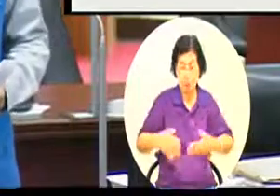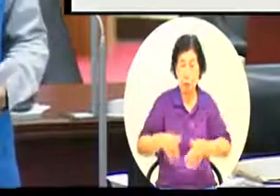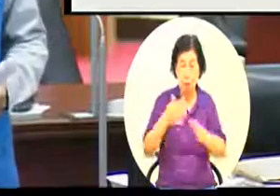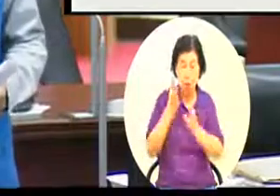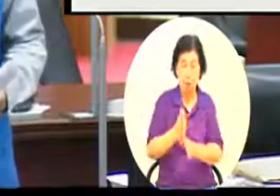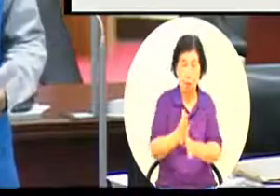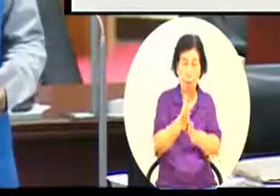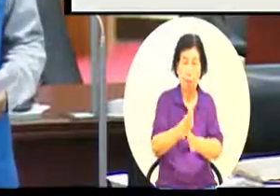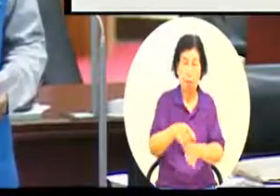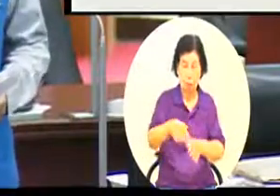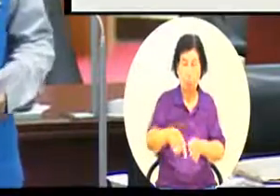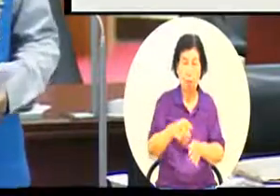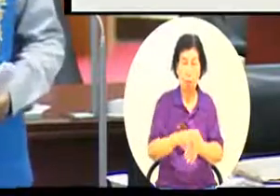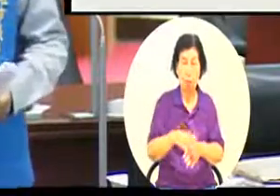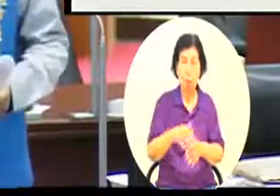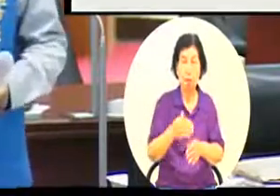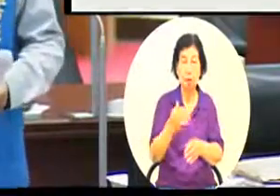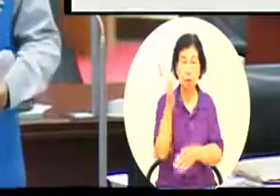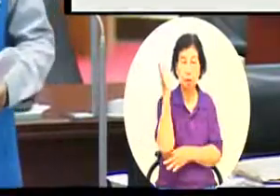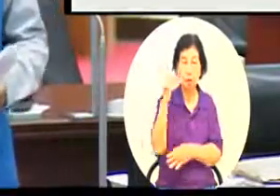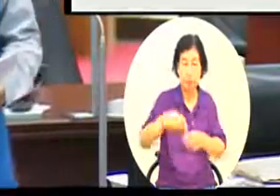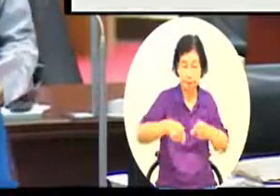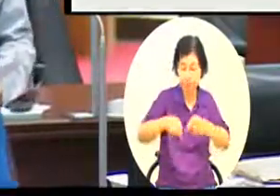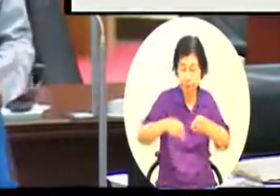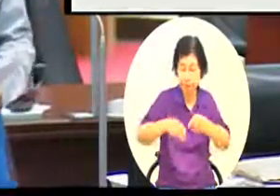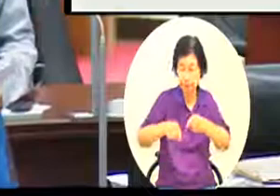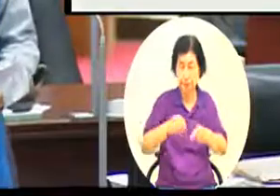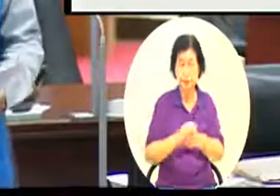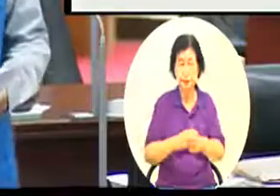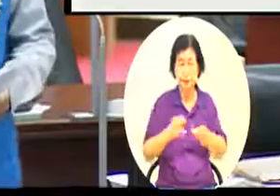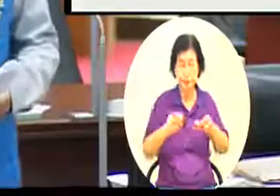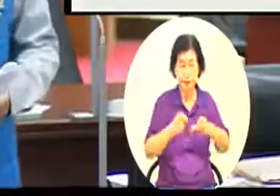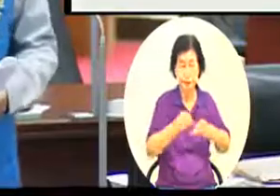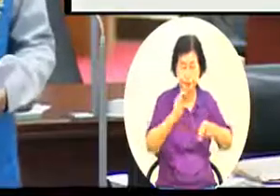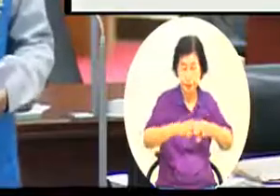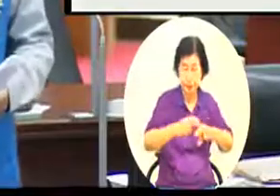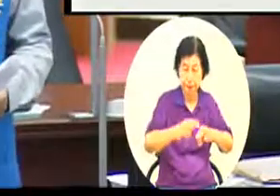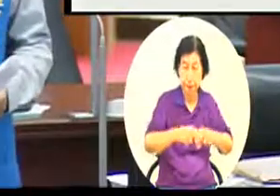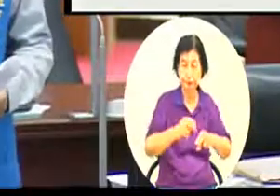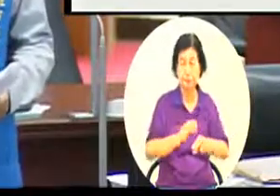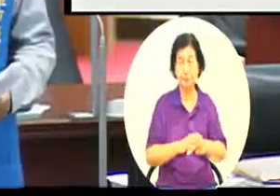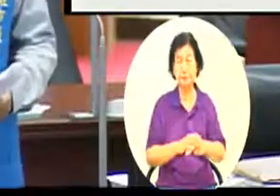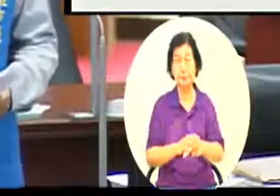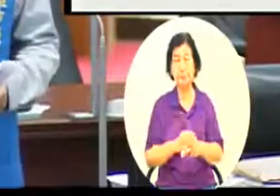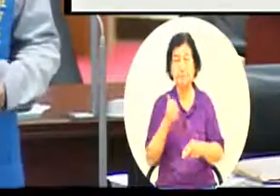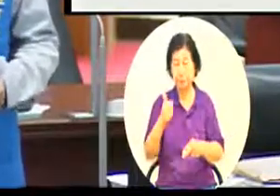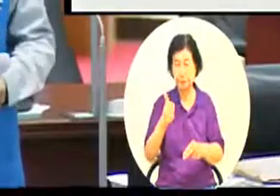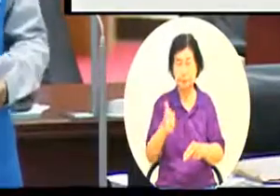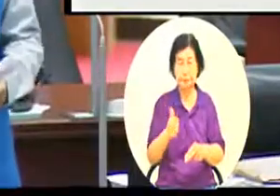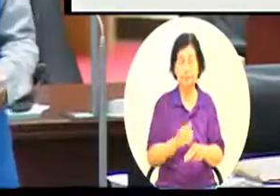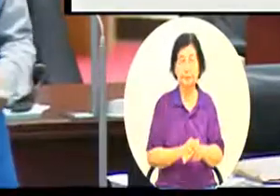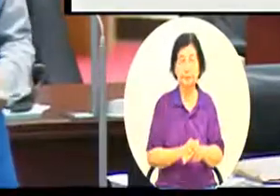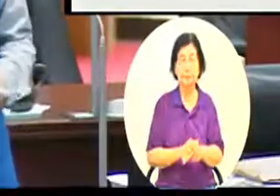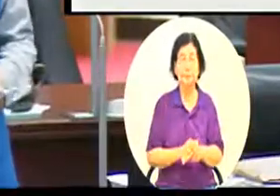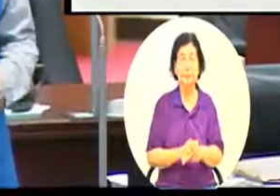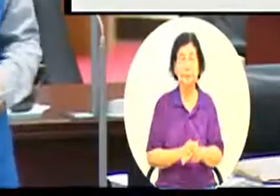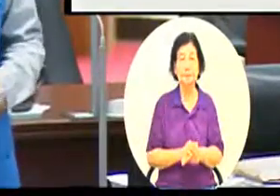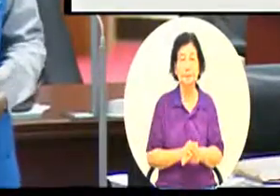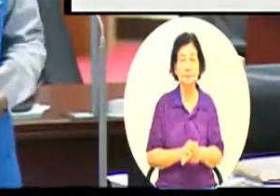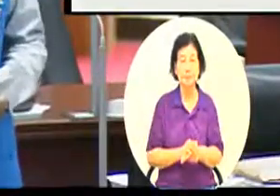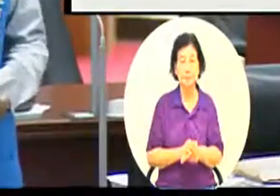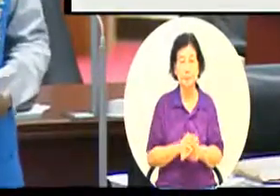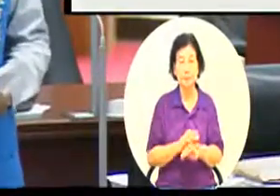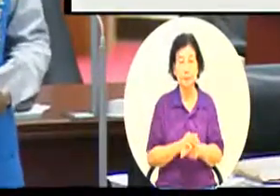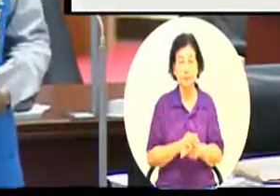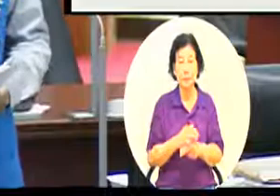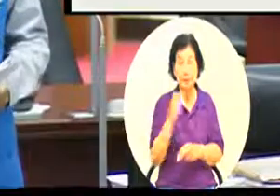啊，跟好的一个公共建设，还跟一个好的一个政策哈，不是一味的要